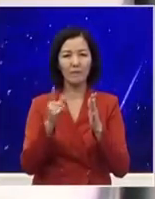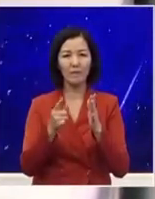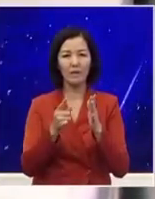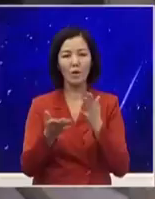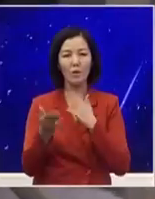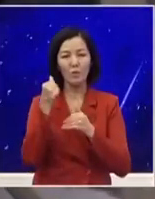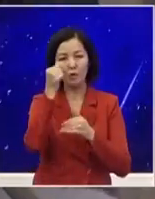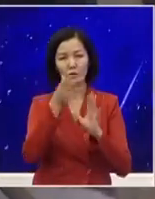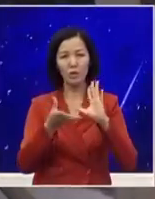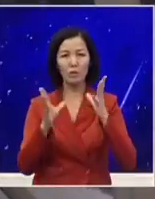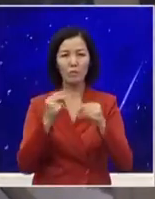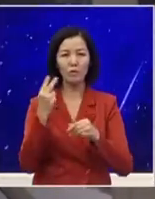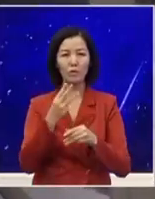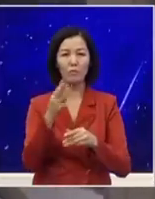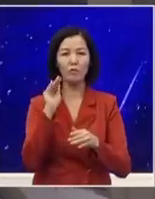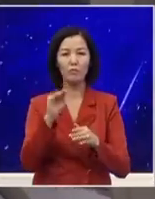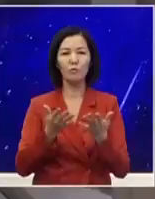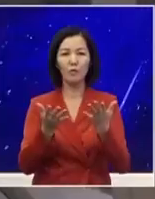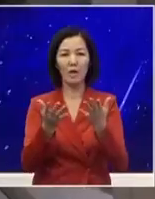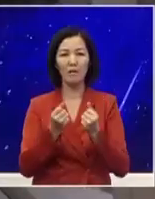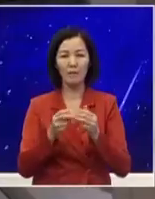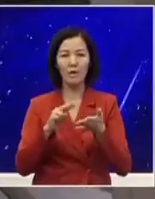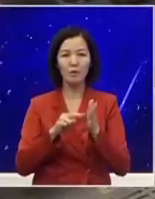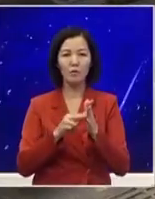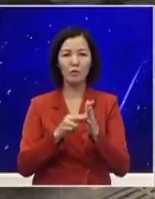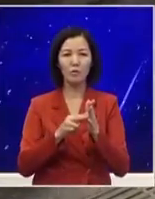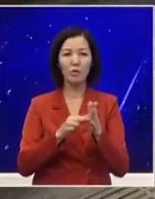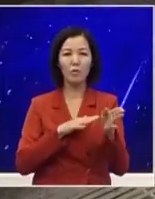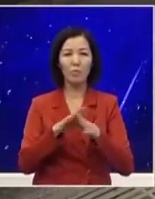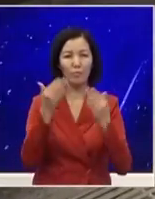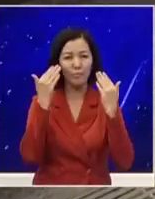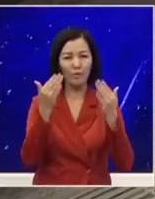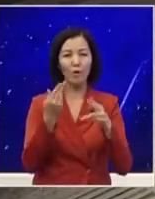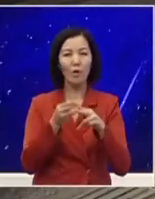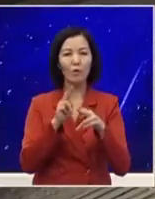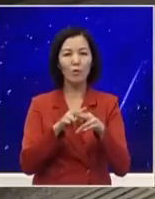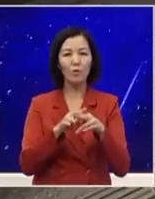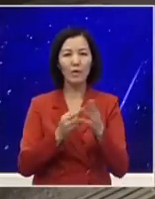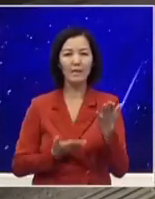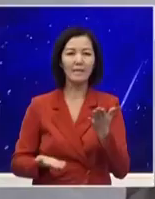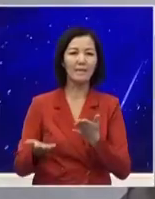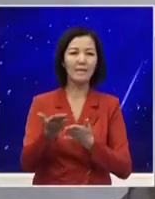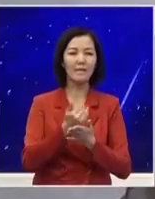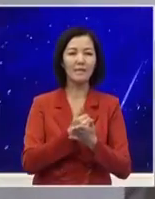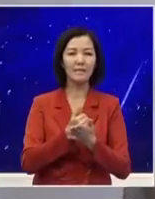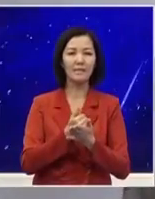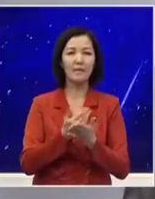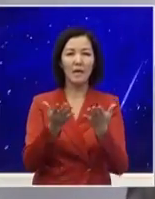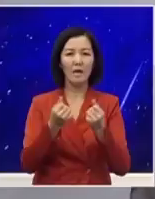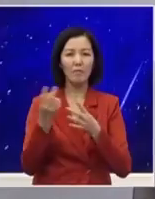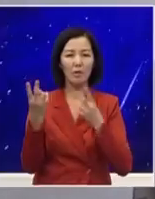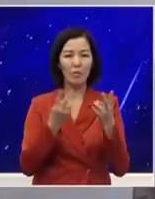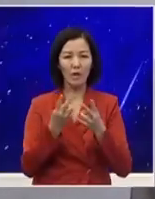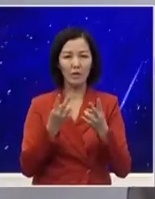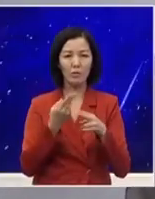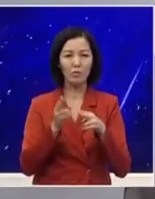бойынша 23 мың тонна қабылдаған. Биыл межеге жету жетпеулері беймәлім. Әйтсе де ел ырысын қар түспей ысырапсыз қабылдауға жет.